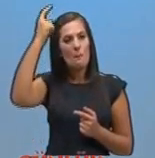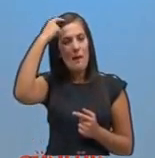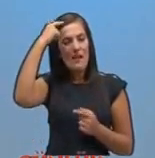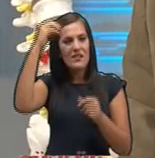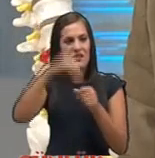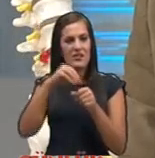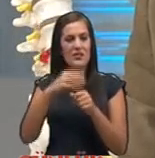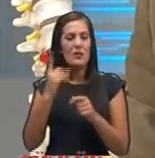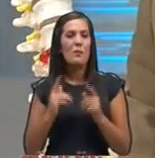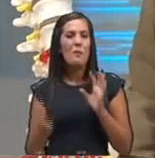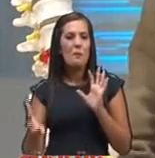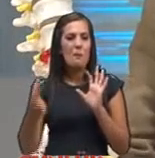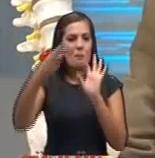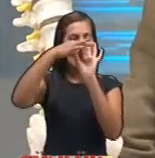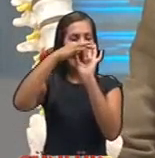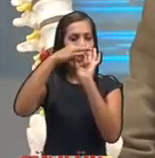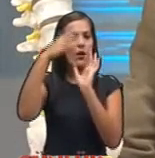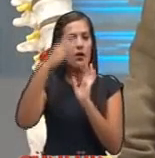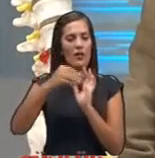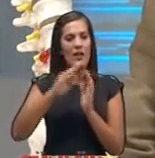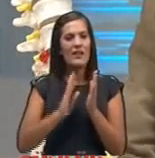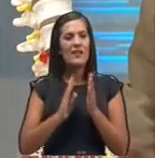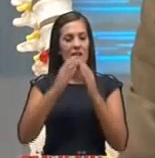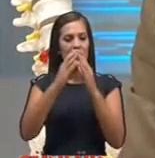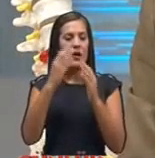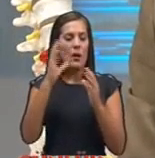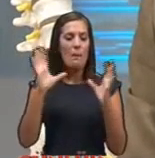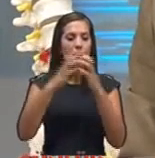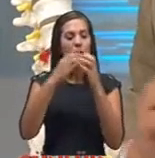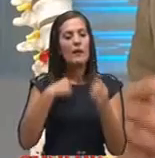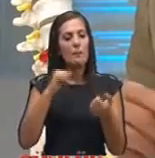yani kafatasına doğru olan kısmı bir